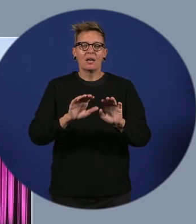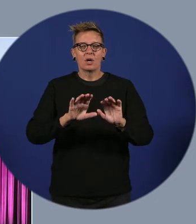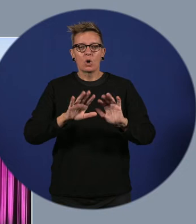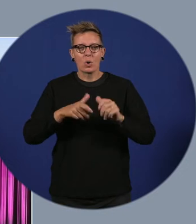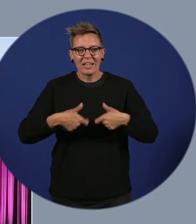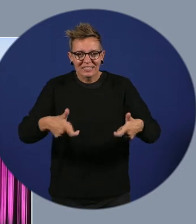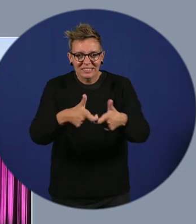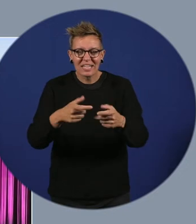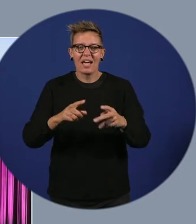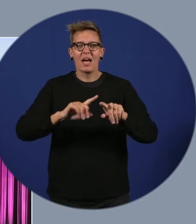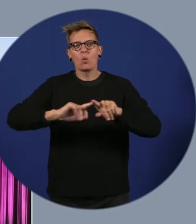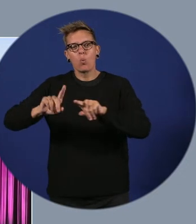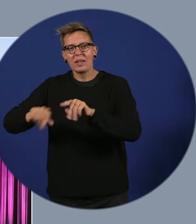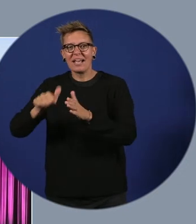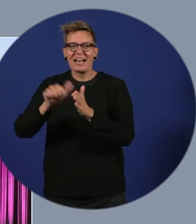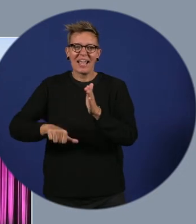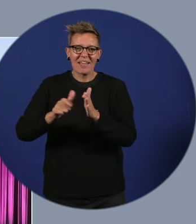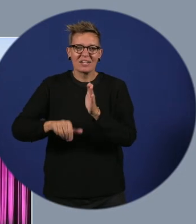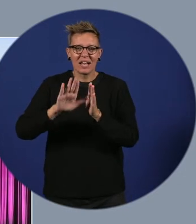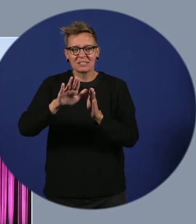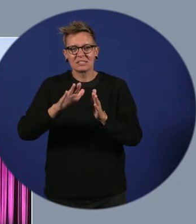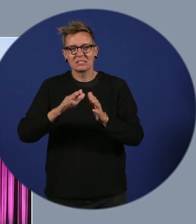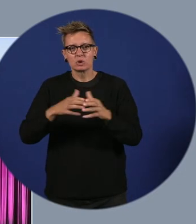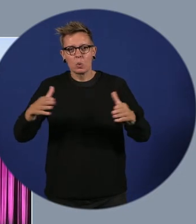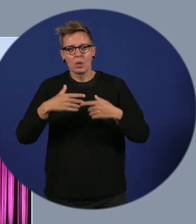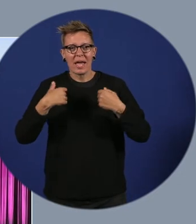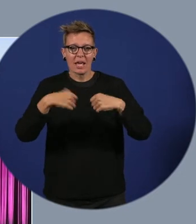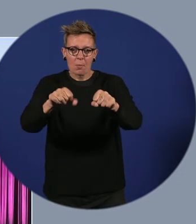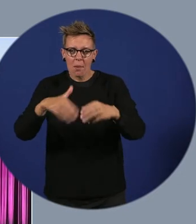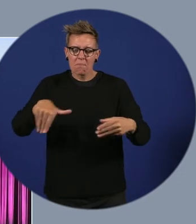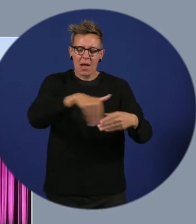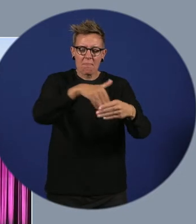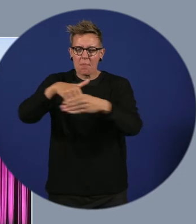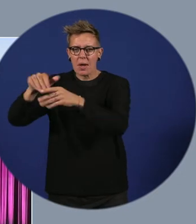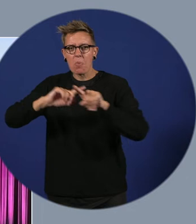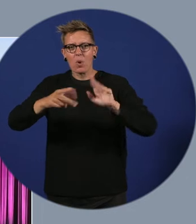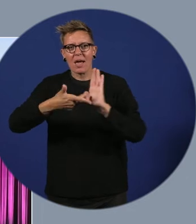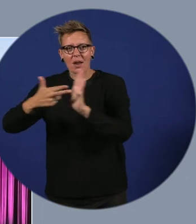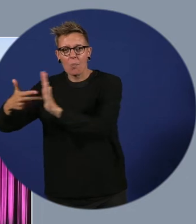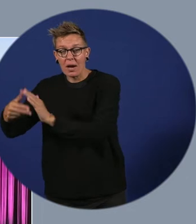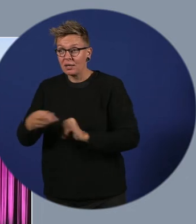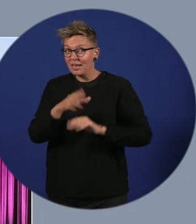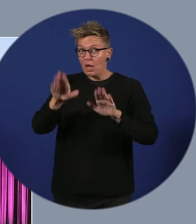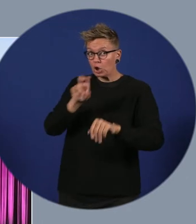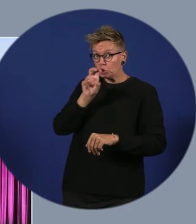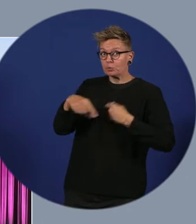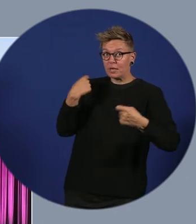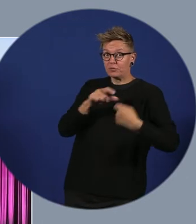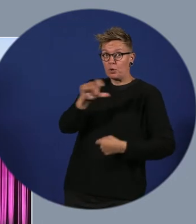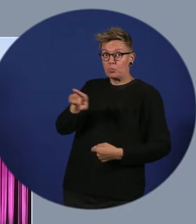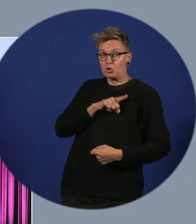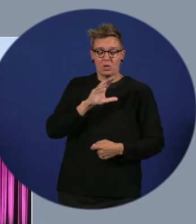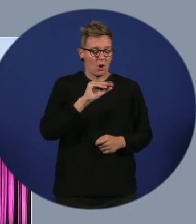och så givetvis elevorganisationernas stora evenemang. Ni har synts helt enkelt. Ja, det har vi försökt göra. Och hur känns det nu då? Ja,